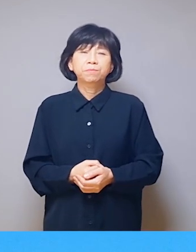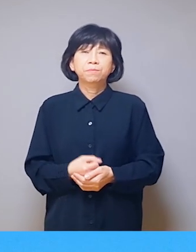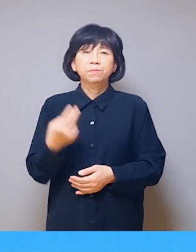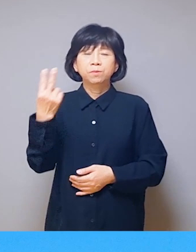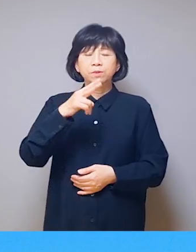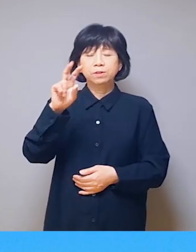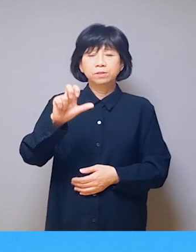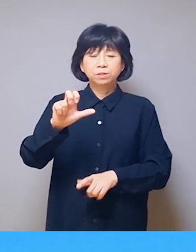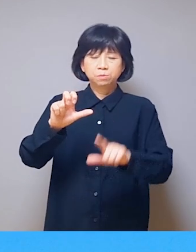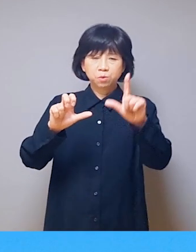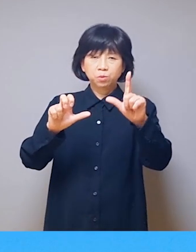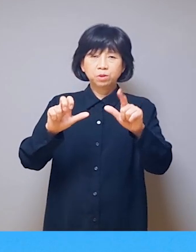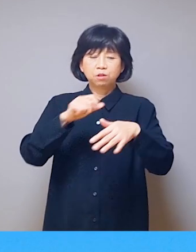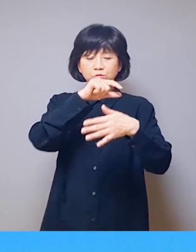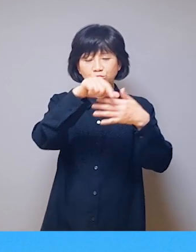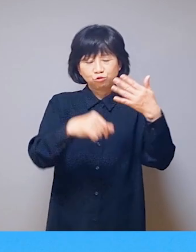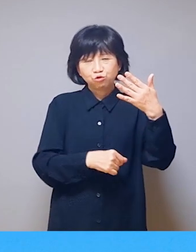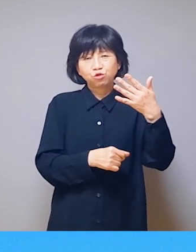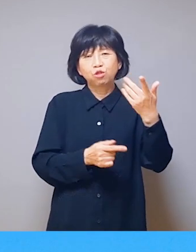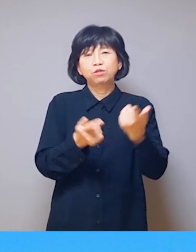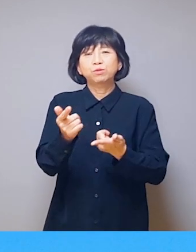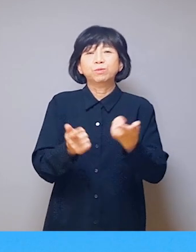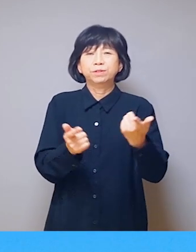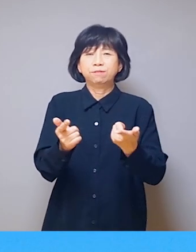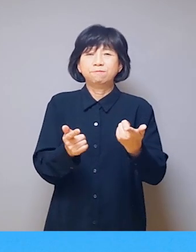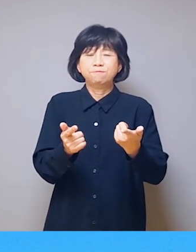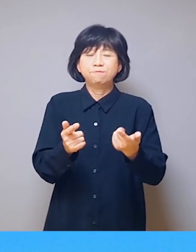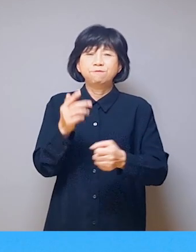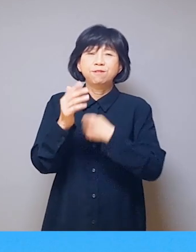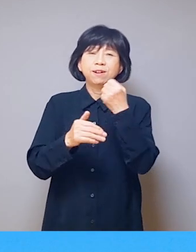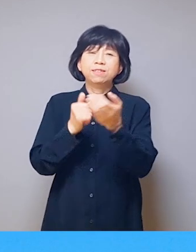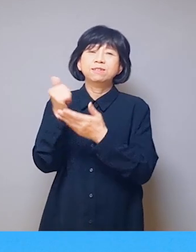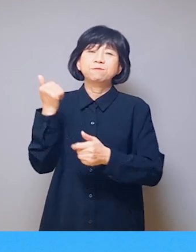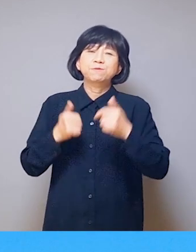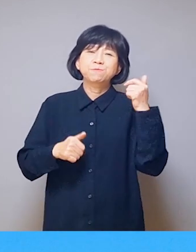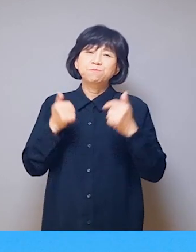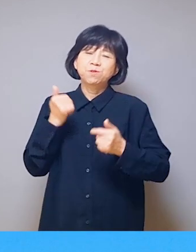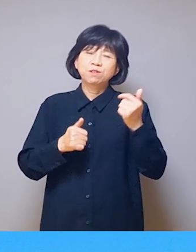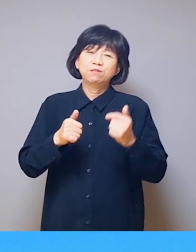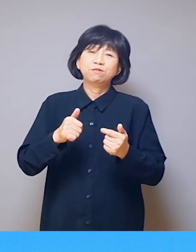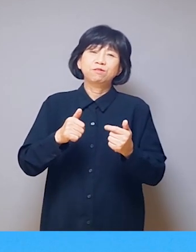2025년에는 좀 우선순위를 재조정할 필요가 있습니다.